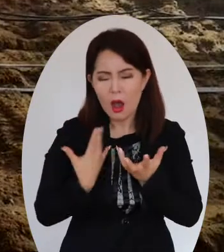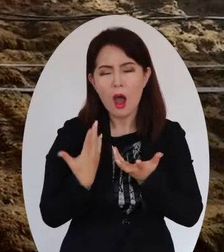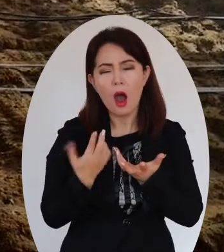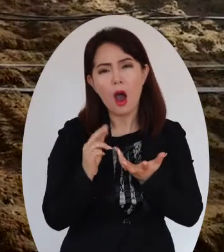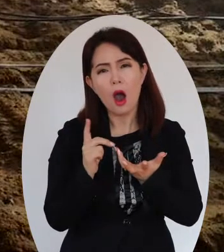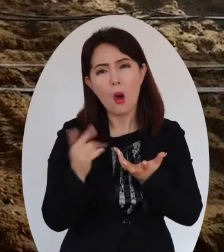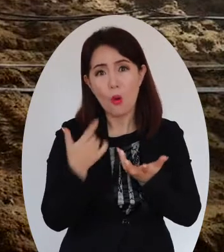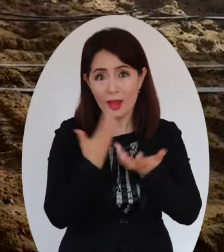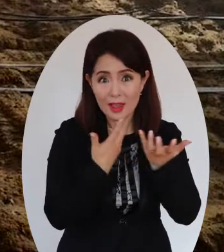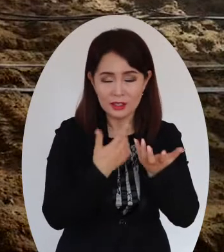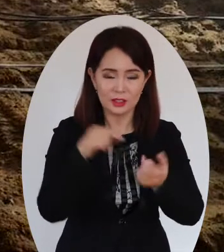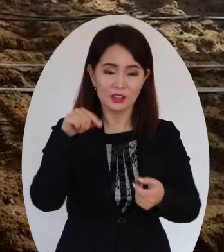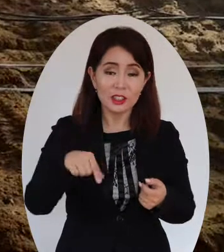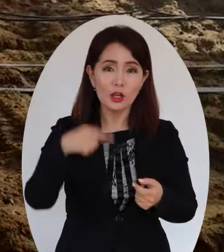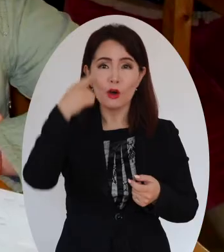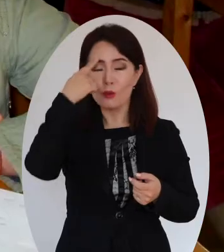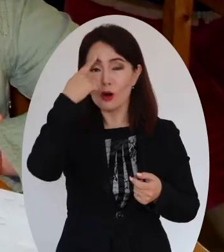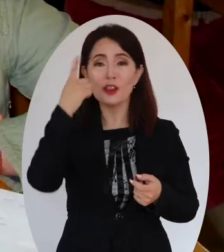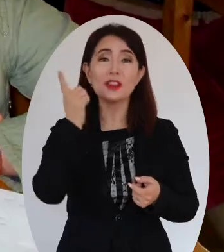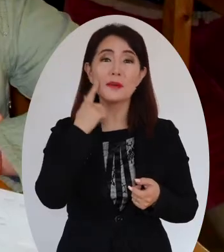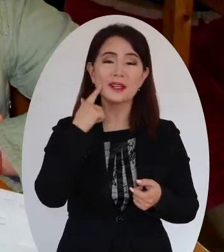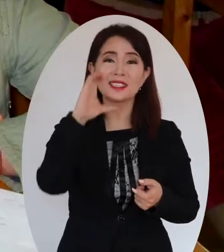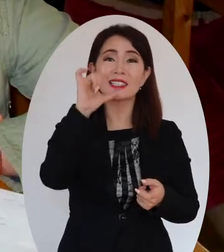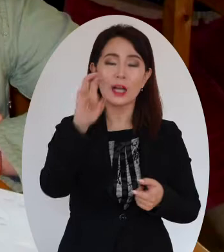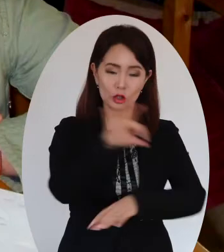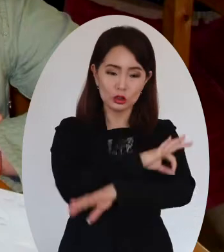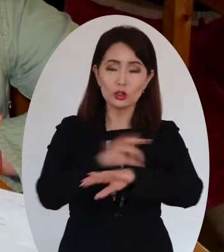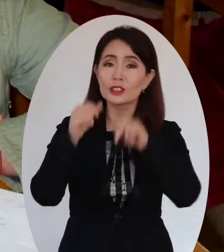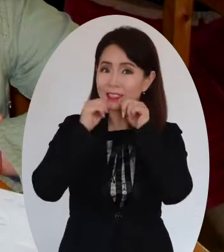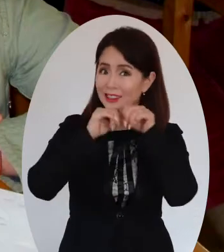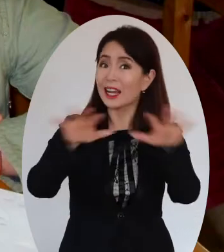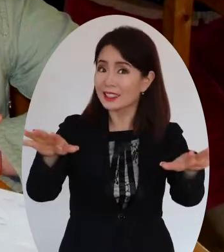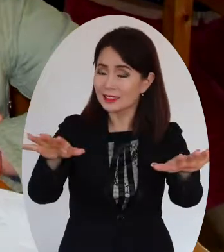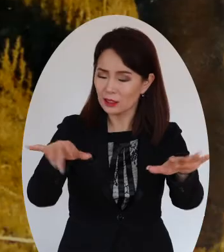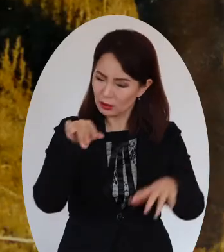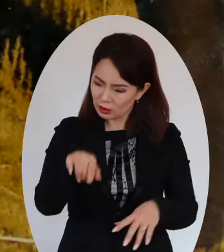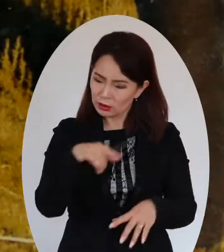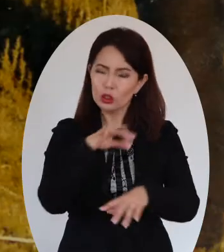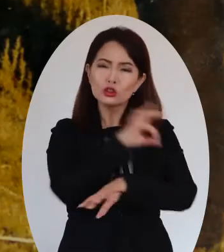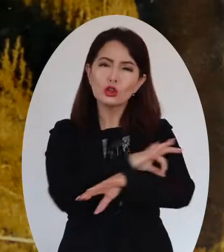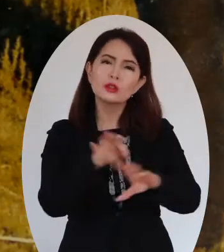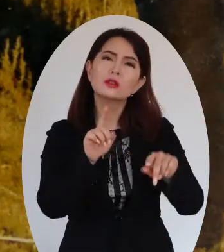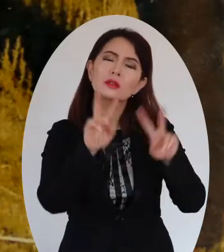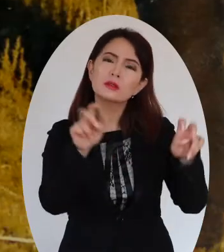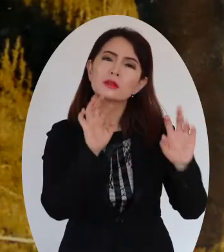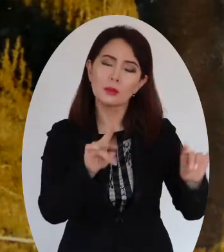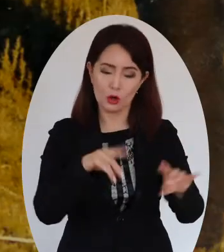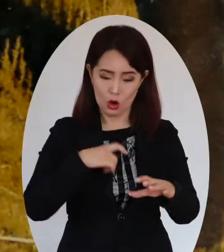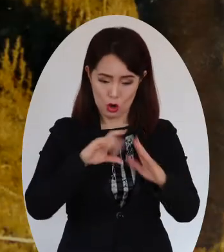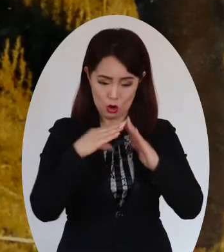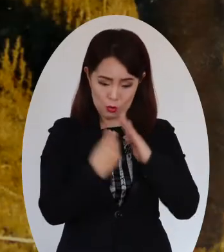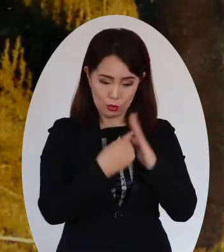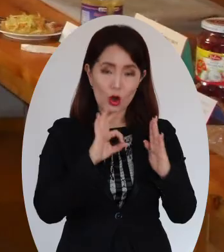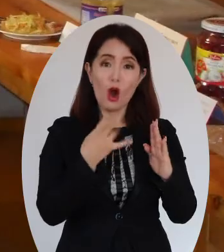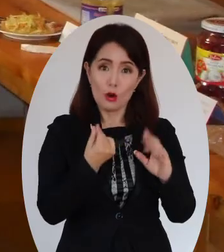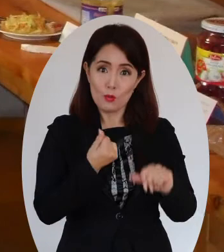Монголын эмэгтэйчүүдийн сангаас нэг төсөл зарлагдсан байсан. Энэ нь болохоор одоо өрхийн орлогоо нэмэгдүүлэх гэсэн ийм эмэгтэйчүүдийг дэмжинэ. Энээс